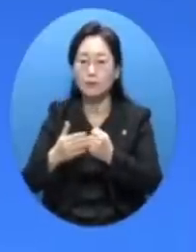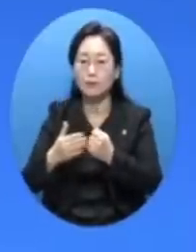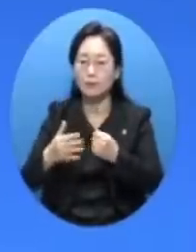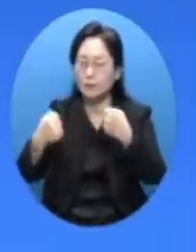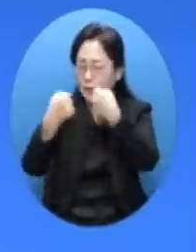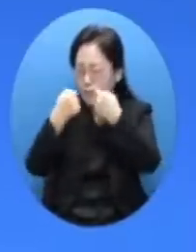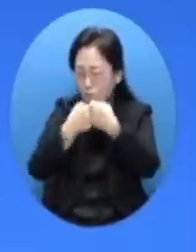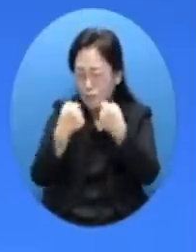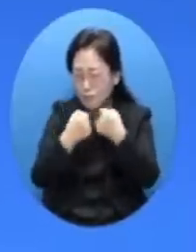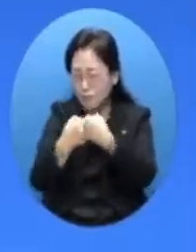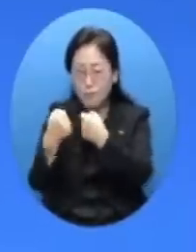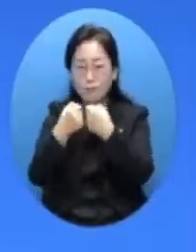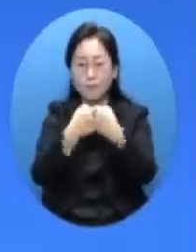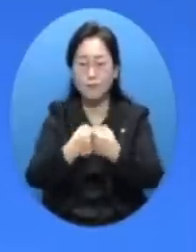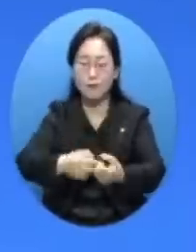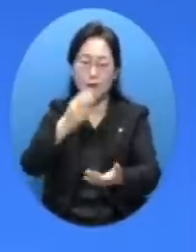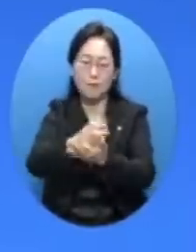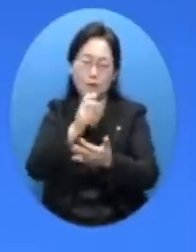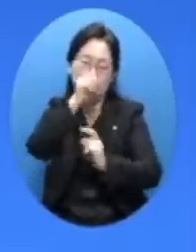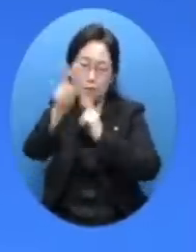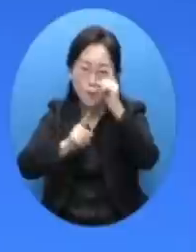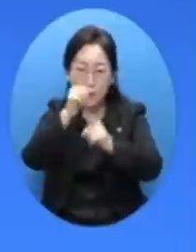싸움이 생겨가지고 법조 소송을 하고